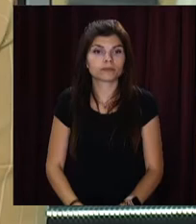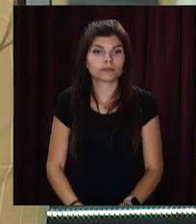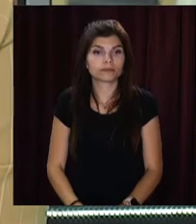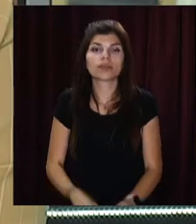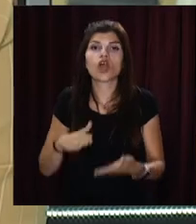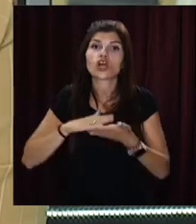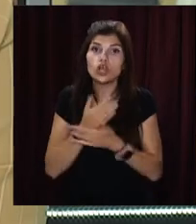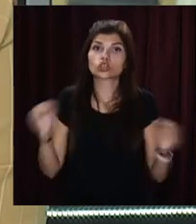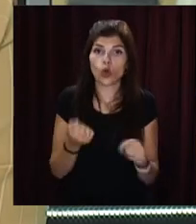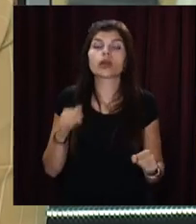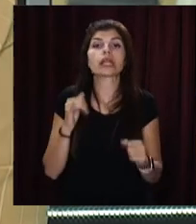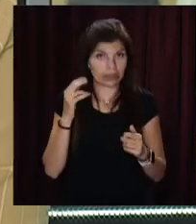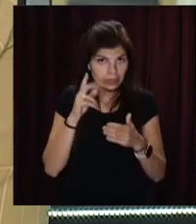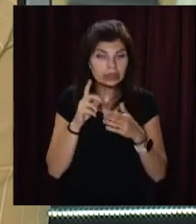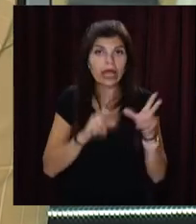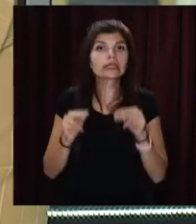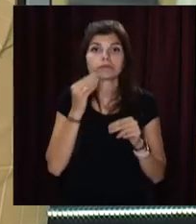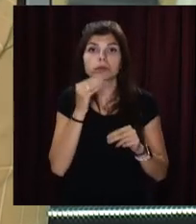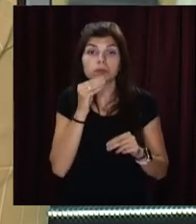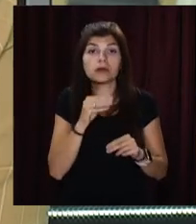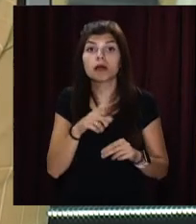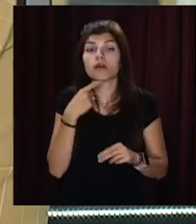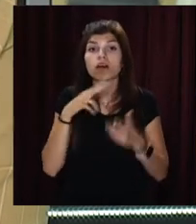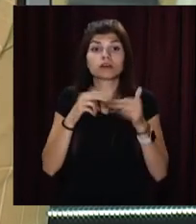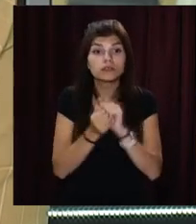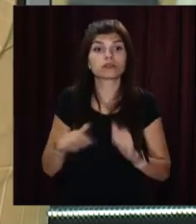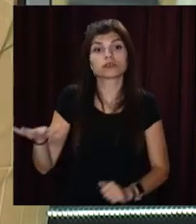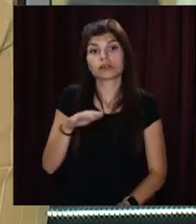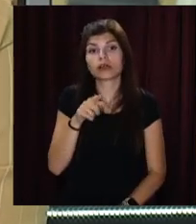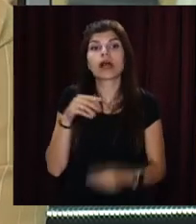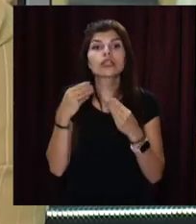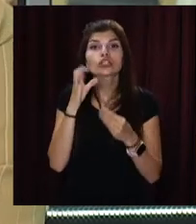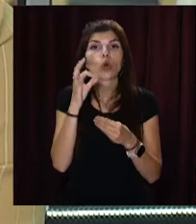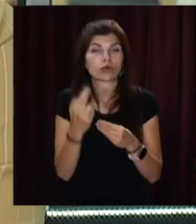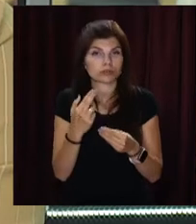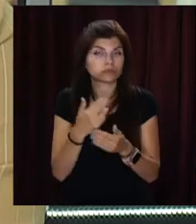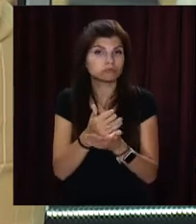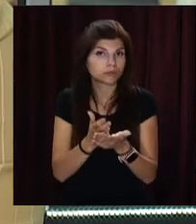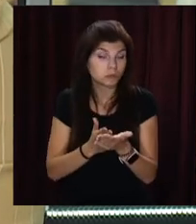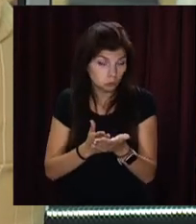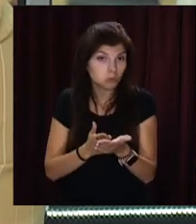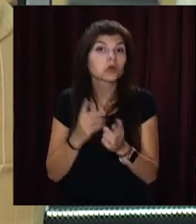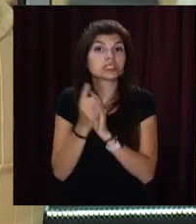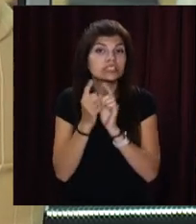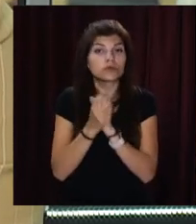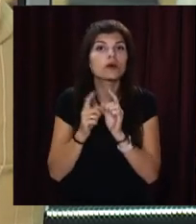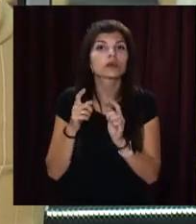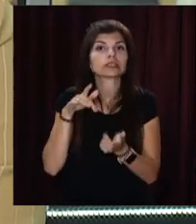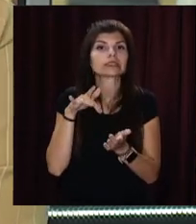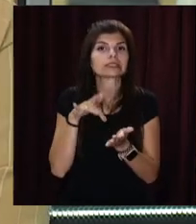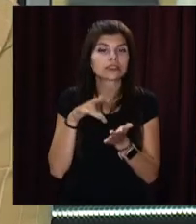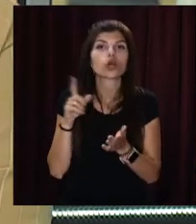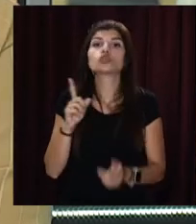Якість, швидкість та надійність. У Кам'янському реорганізують комунальні підприємства з надання соціальних послуг. Такі зміни через